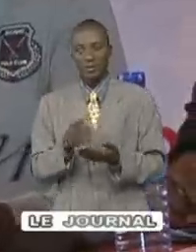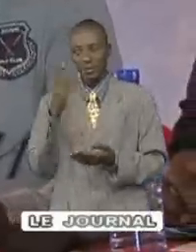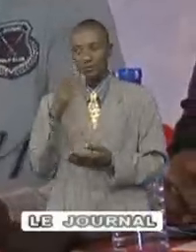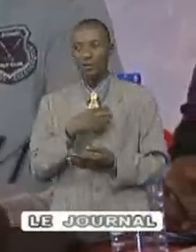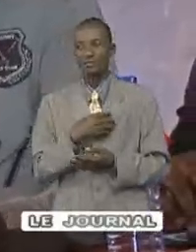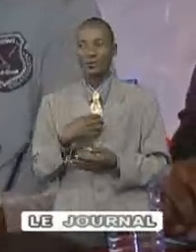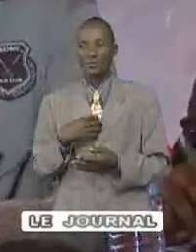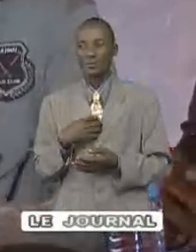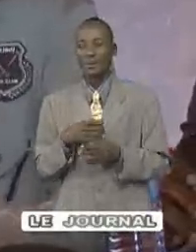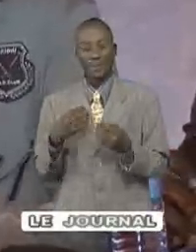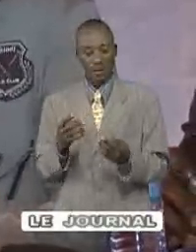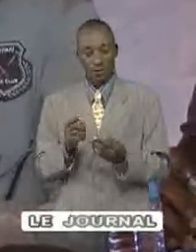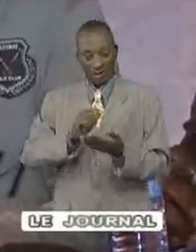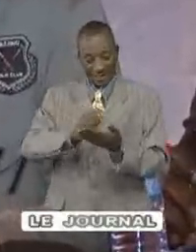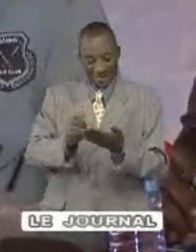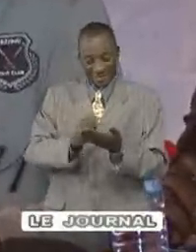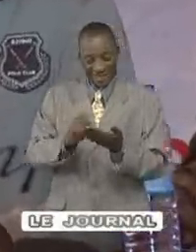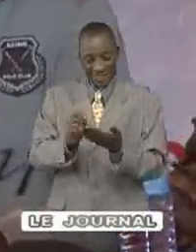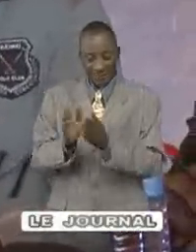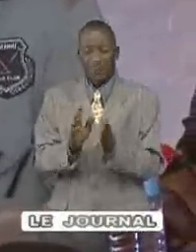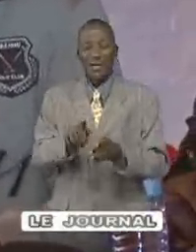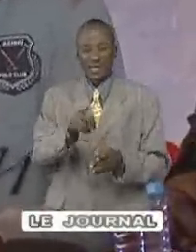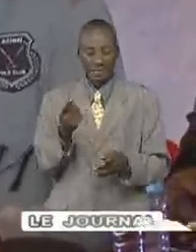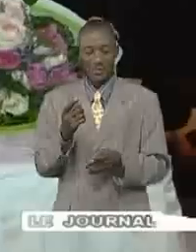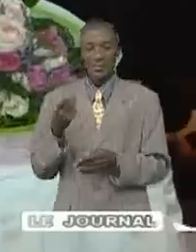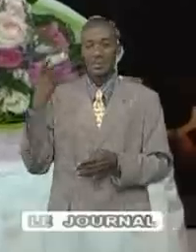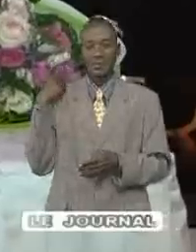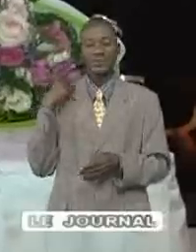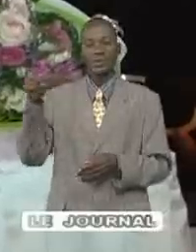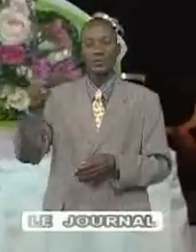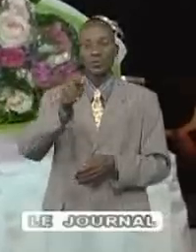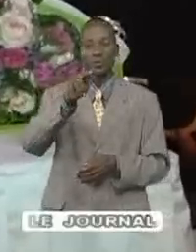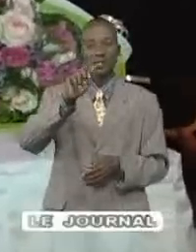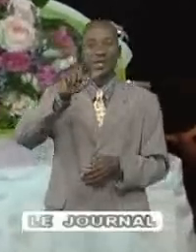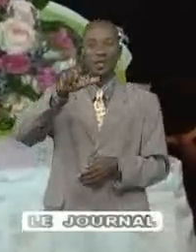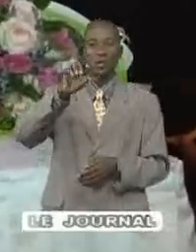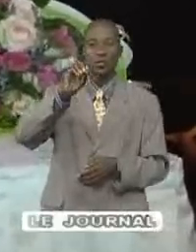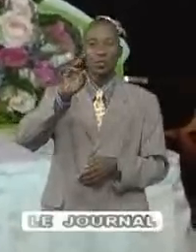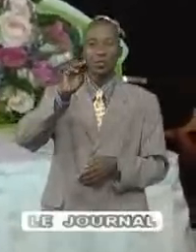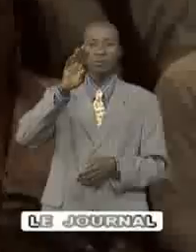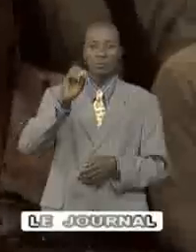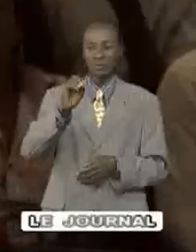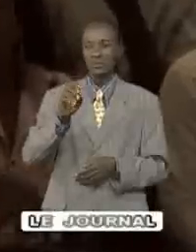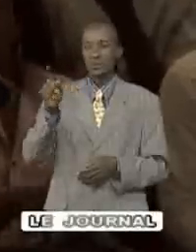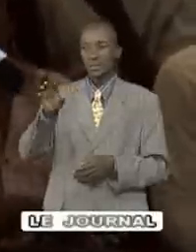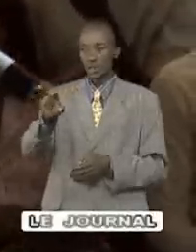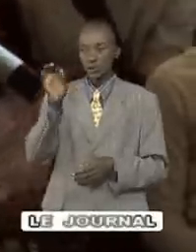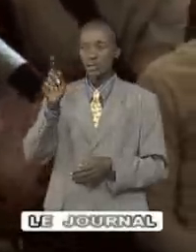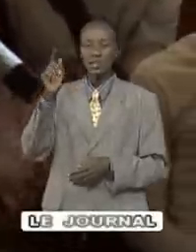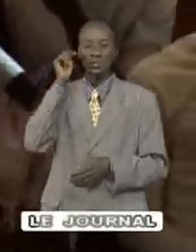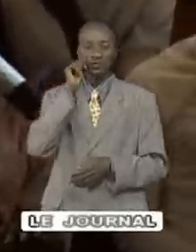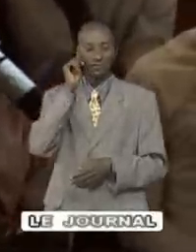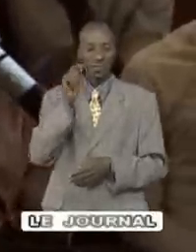L'auteur de cette chanson, le député national Francis Kalombo, a porté son choix sur une jeune demoiselle du nom d'Erema et qui a